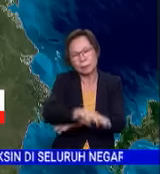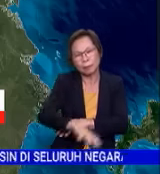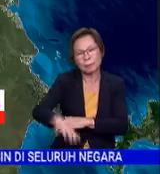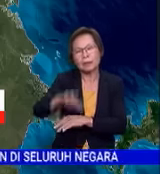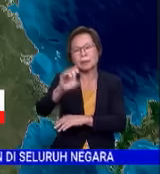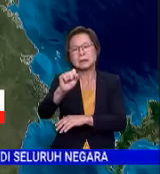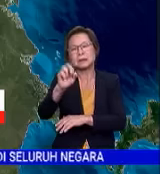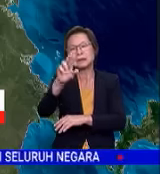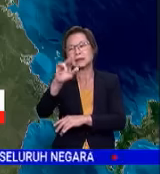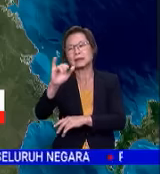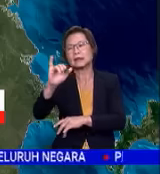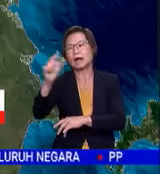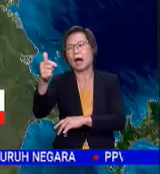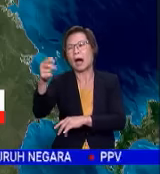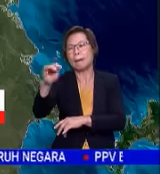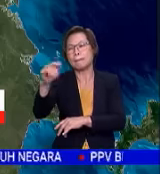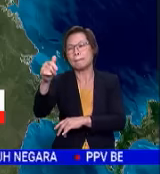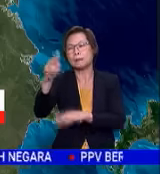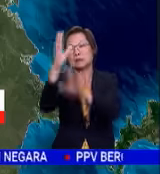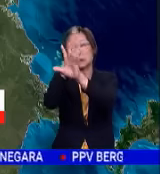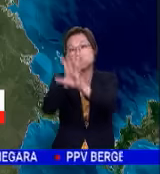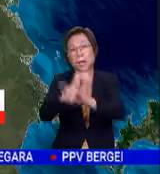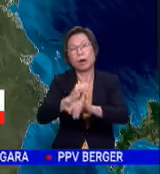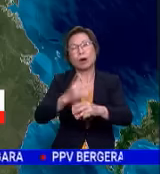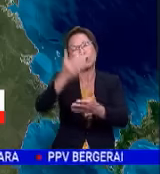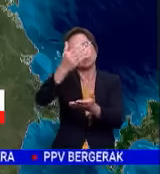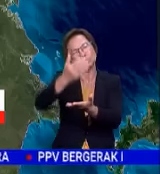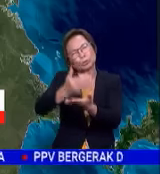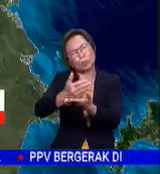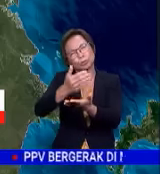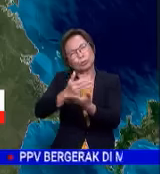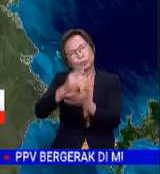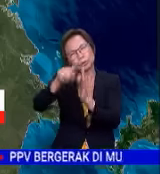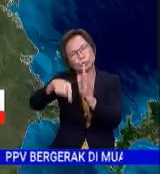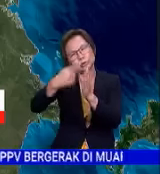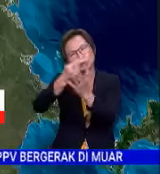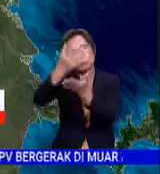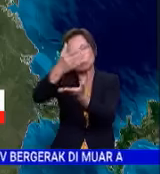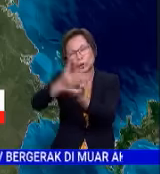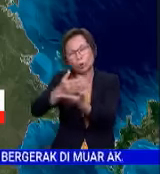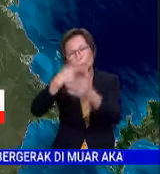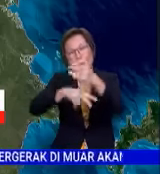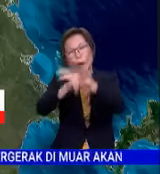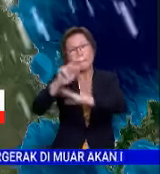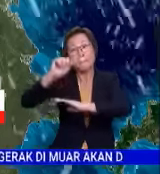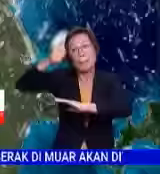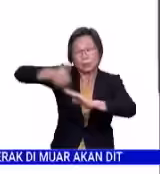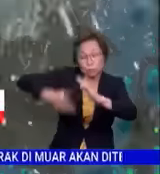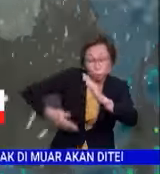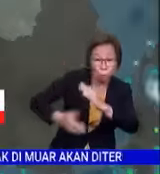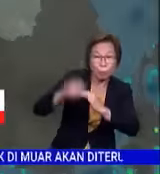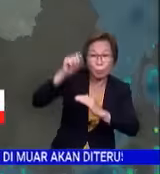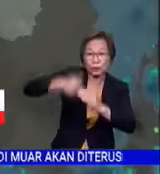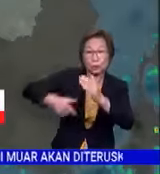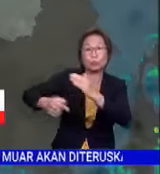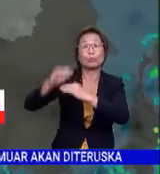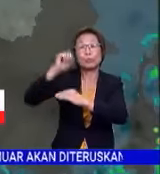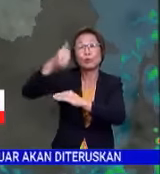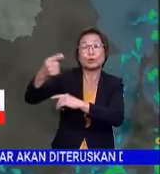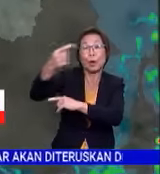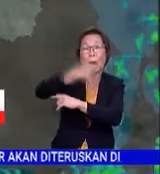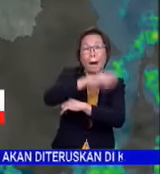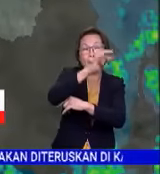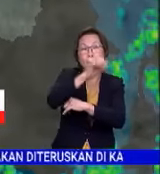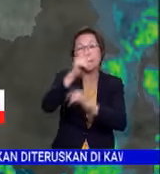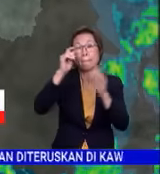bahagian Seri Aman negeri Sarawak. Dan keadaan ini dijangka reda dalam tempoh 1 jam. Bagi ramalan keesokan hari pula, Met Malaysia menjangkakan